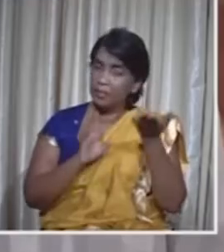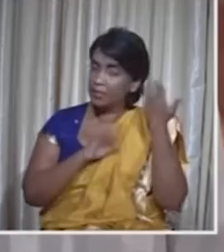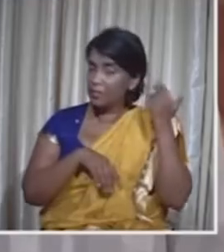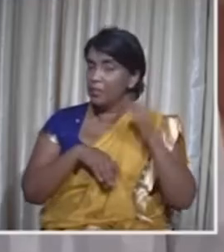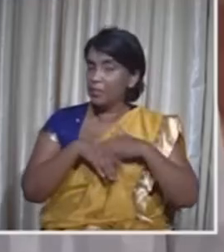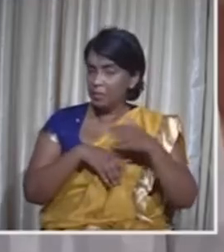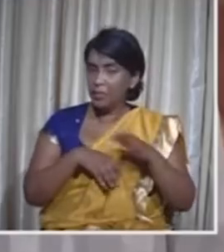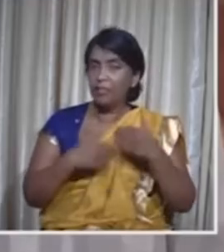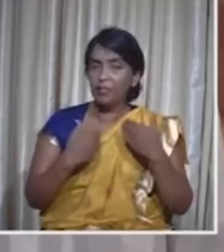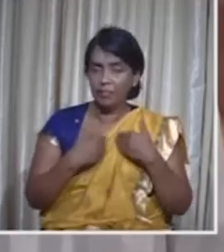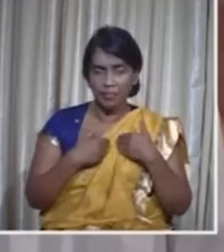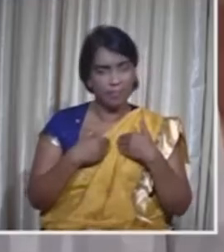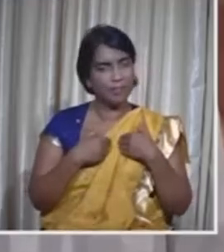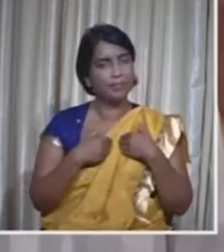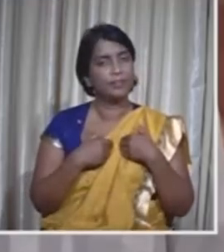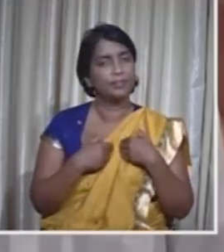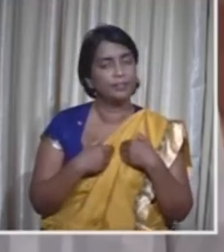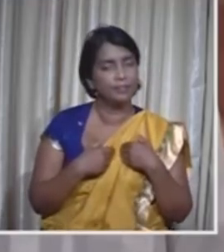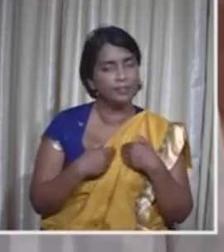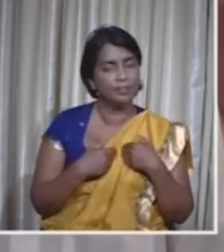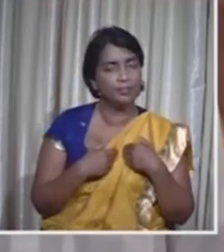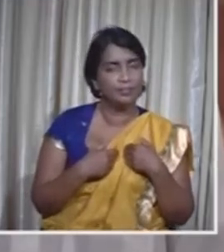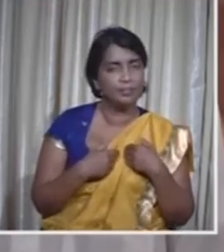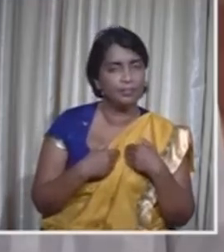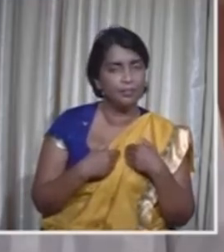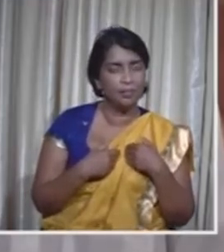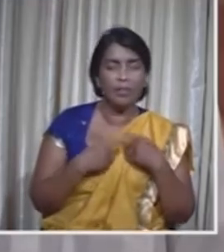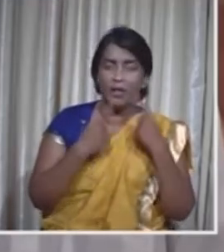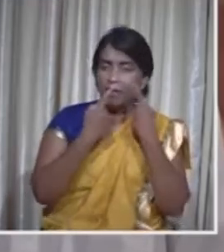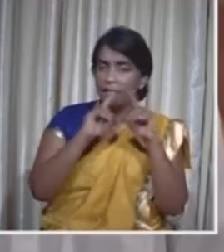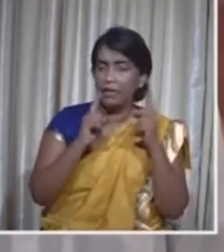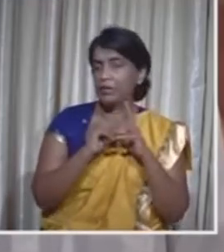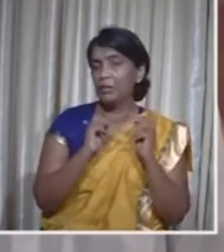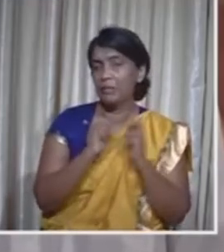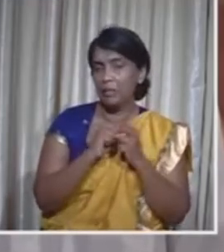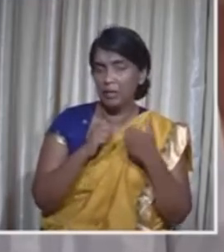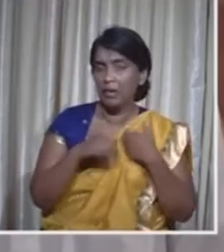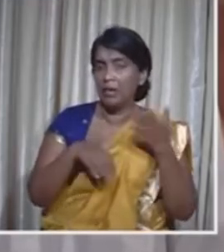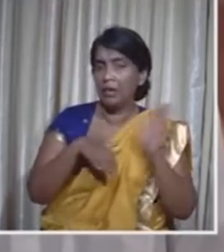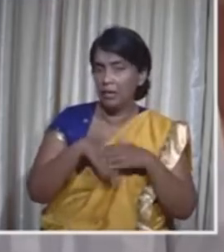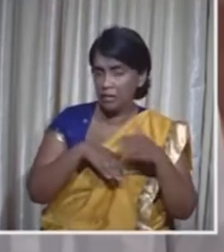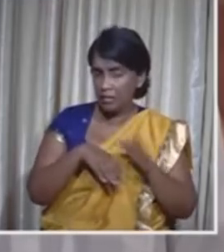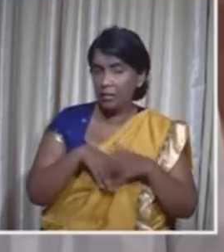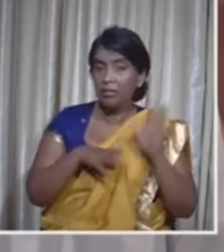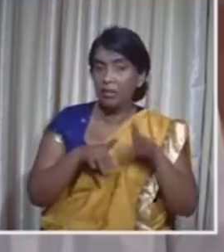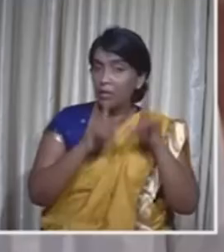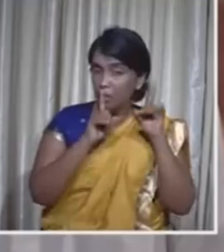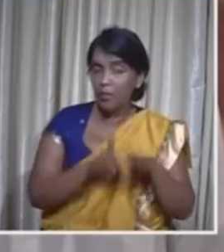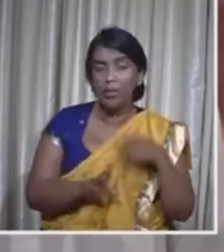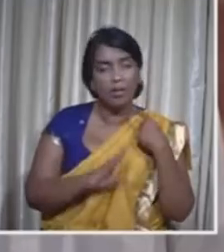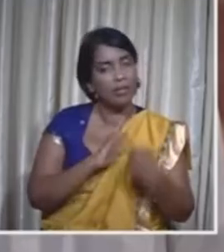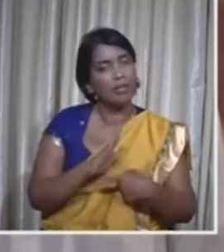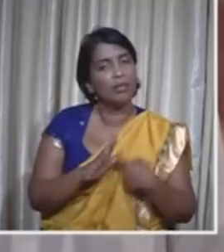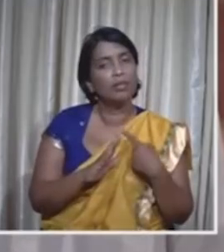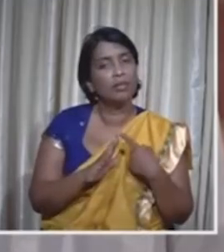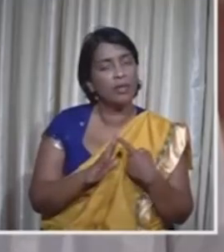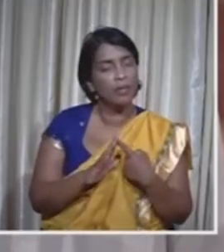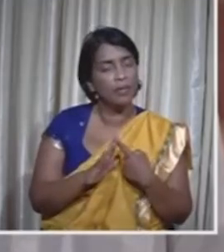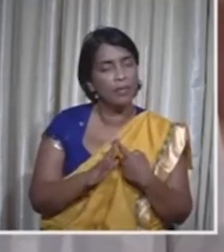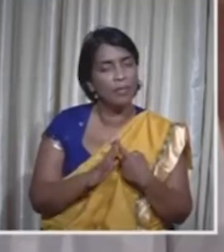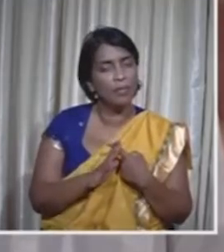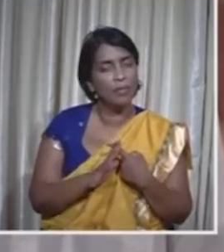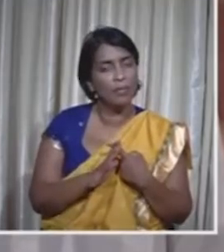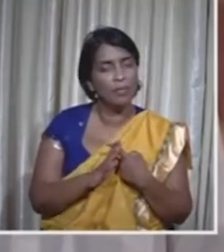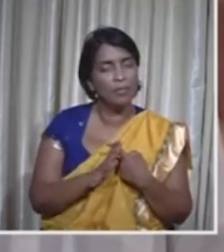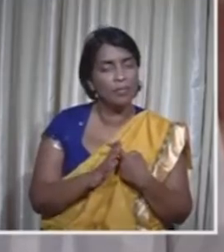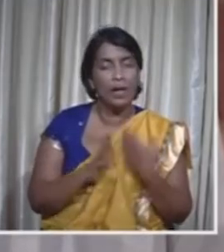குண்டுகளுக்கும் கொத்தணி குண்டுகளுக்கும் கொல்லப்பட்ட பொழுதெல்லாம் அதனை ஒரு நாட்டின் விடுதலையாக, ஒரு தேசத்தின் விடுதலையாக, இனப்படுகொலையை மறைத்து செய்த